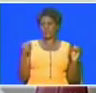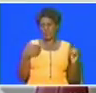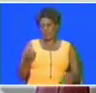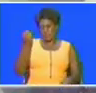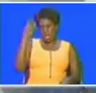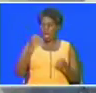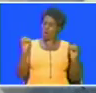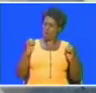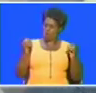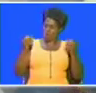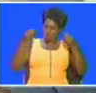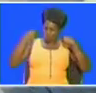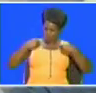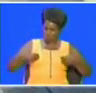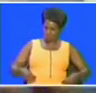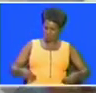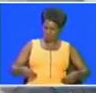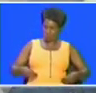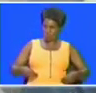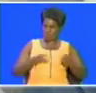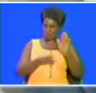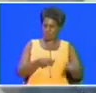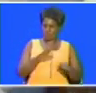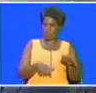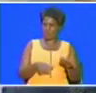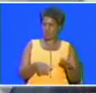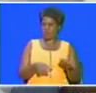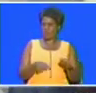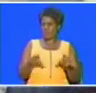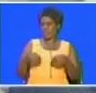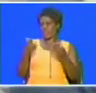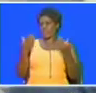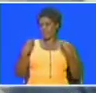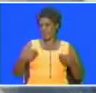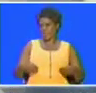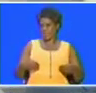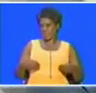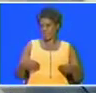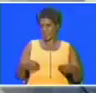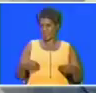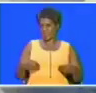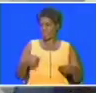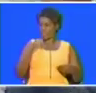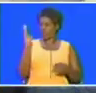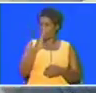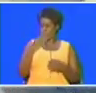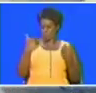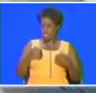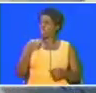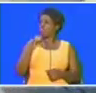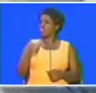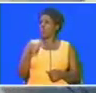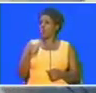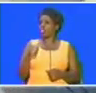sielewi kwa nini mvalishe mtu uniform na ako pale kuniangalia, watu wako pale kunipikia. Waweza kumpatia nguo avae apron ndio nguo isiwe chafu. Lakini siwe zile